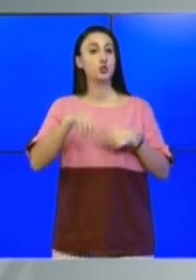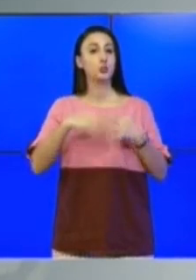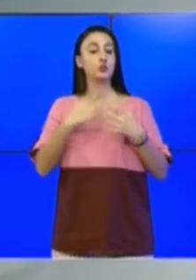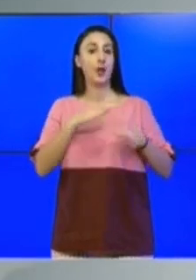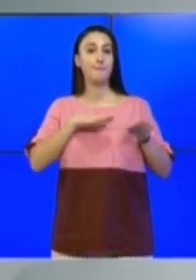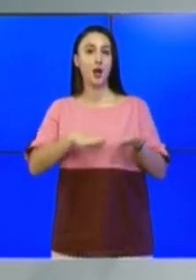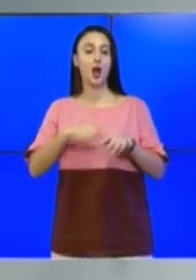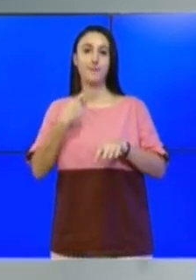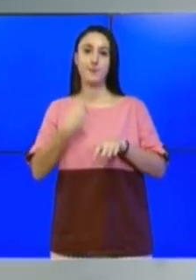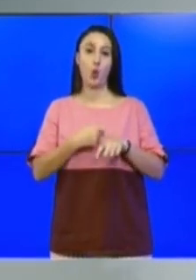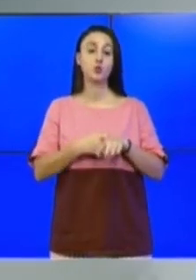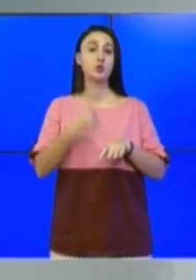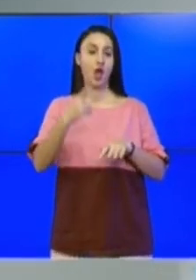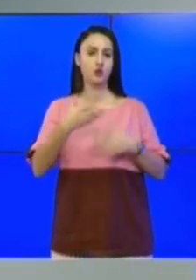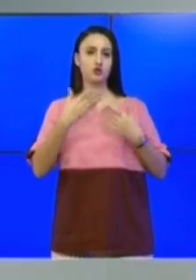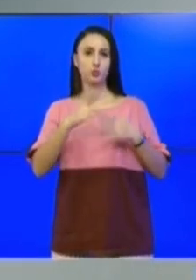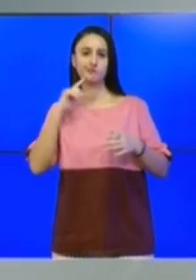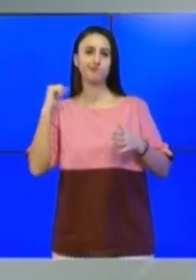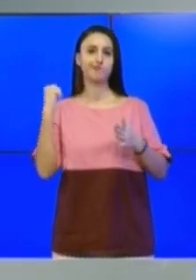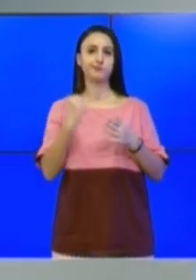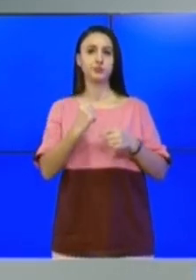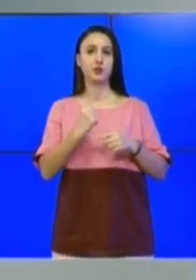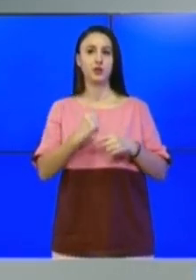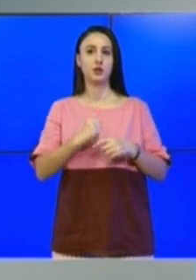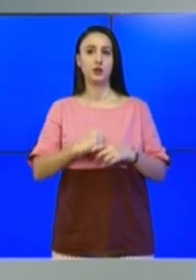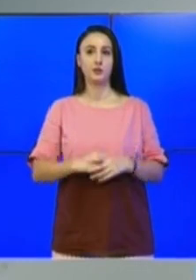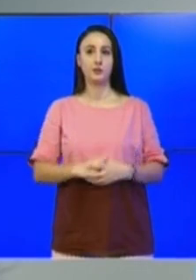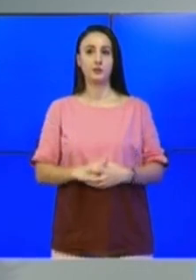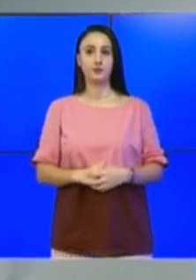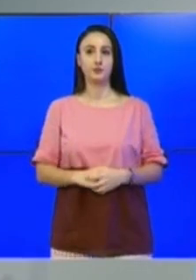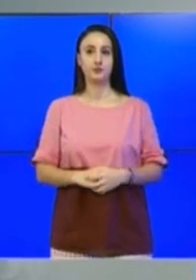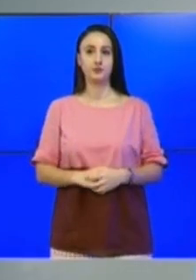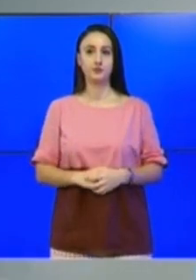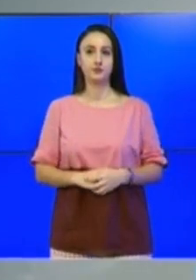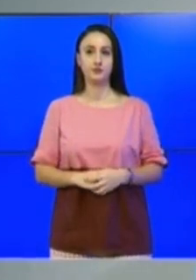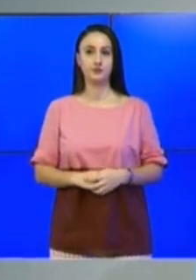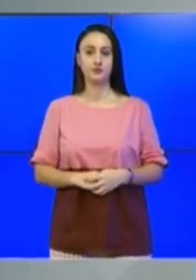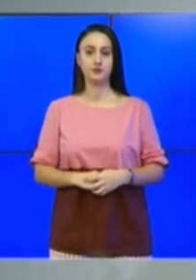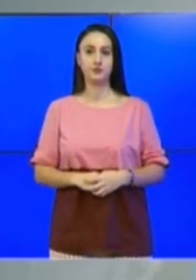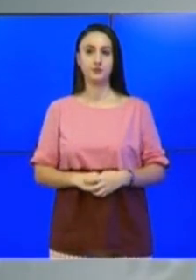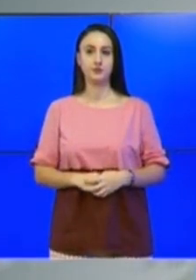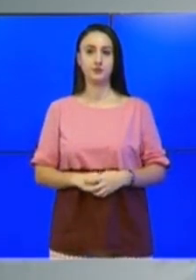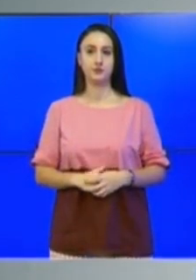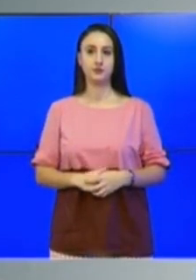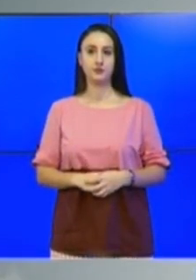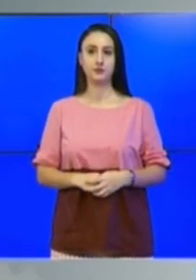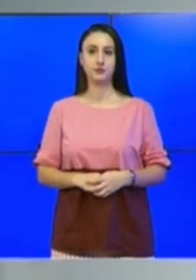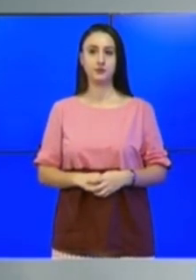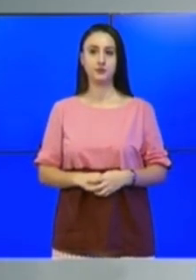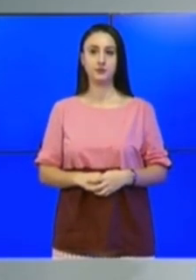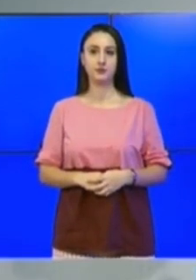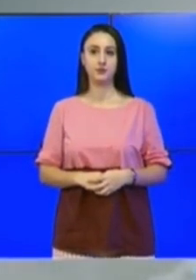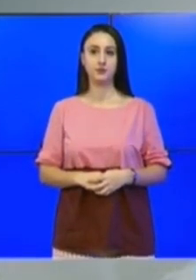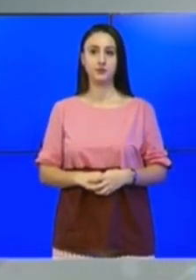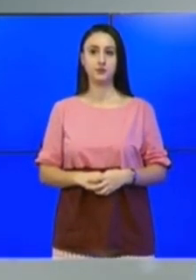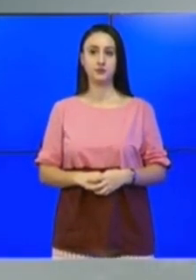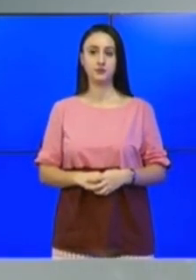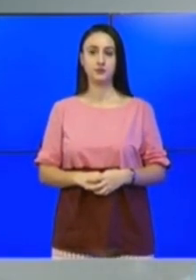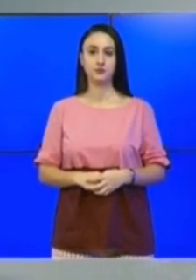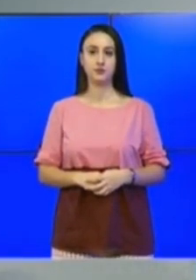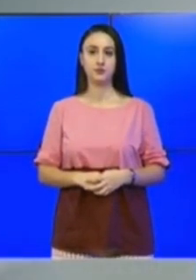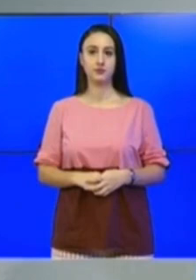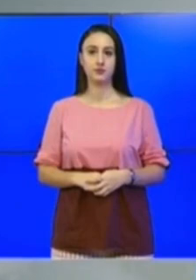parcat prost, iar aceasta a sărit imediat la bătaie. Mașina m-a înjurat, m-a făcut țigan, m-a făcut... Și soluția este să o lovești? Nu, nu este